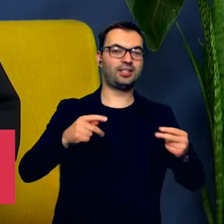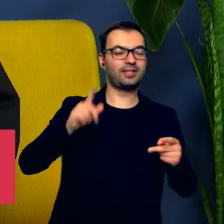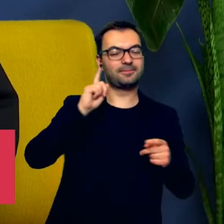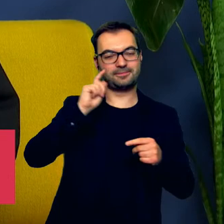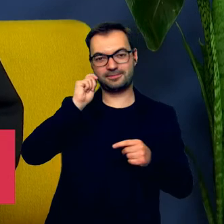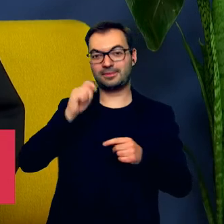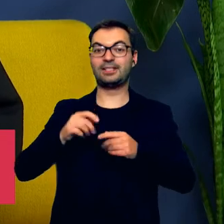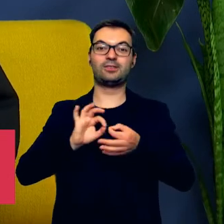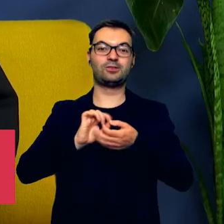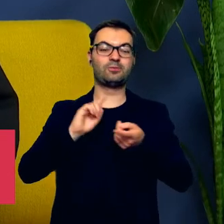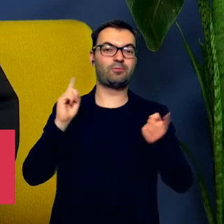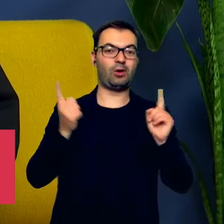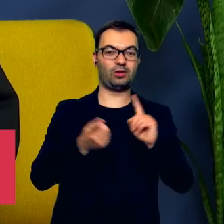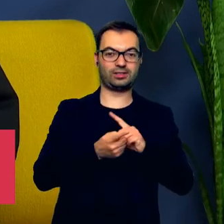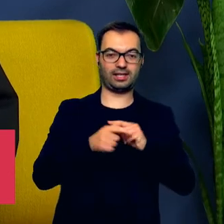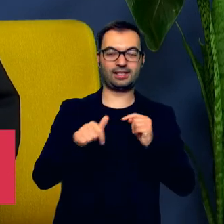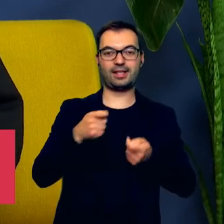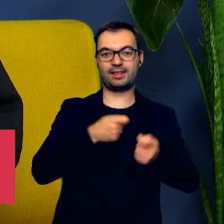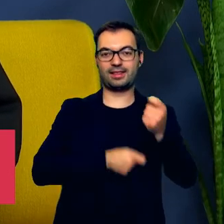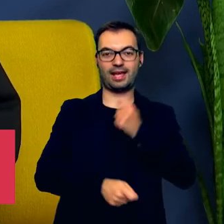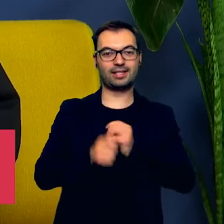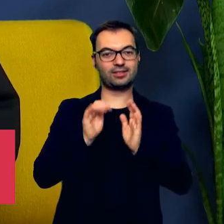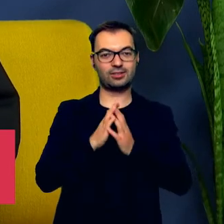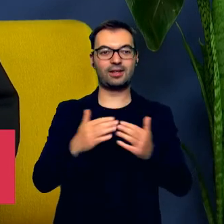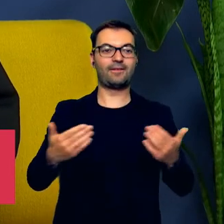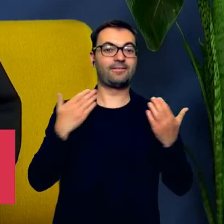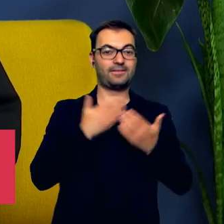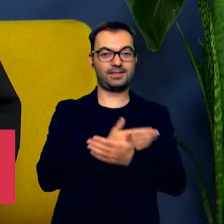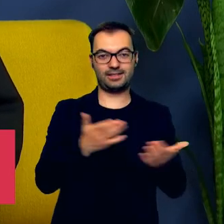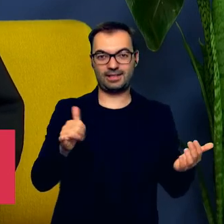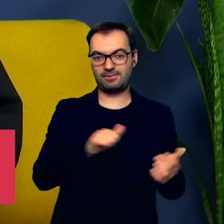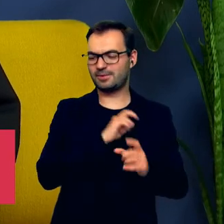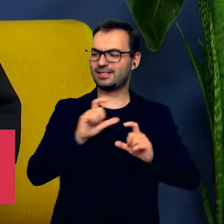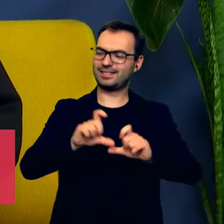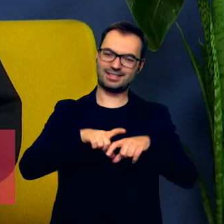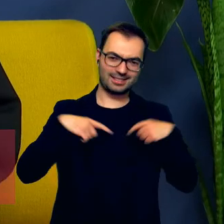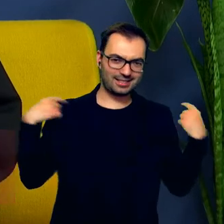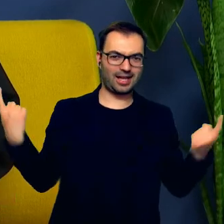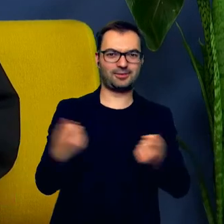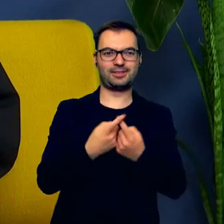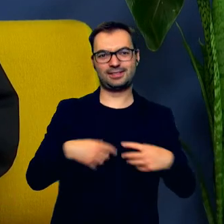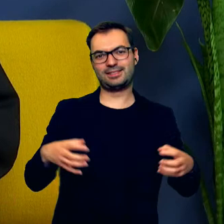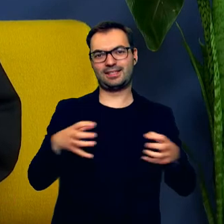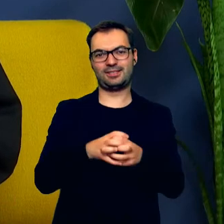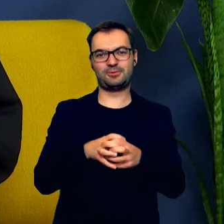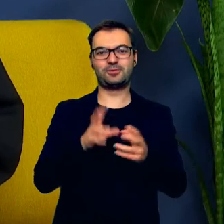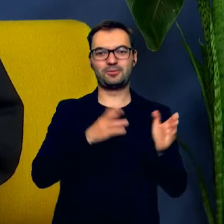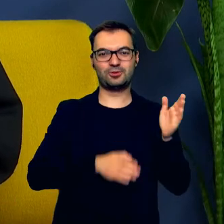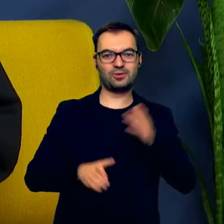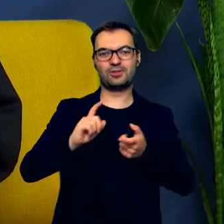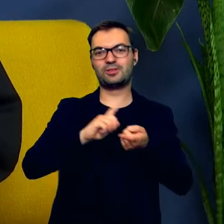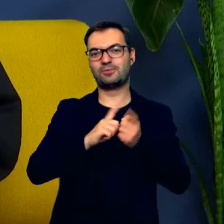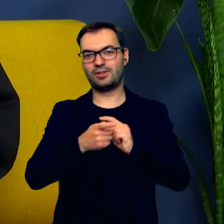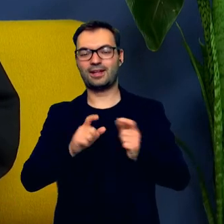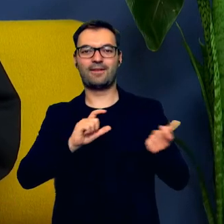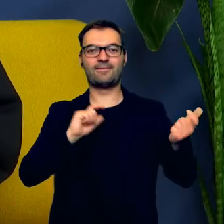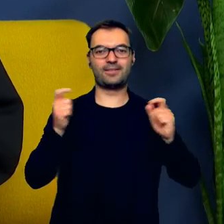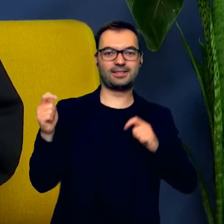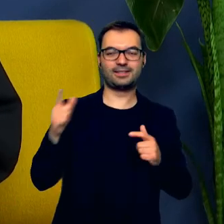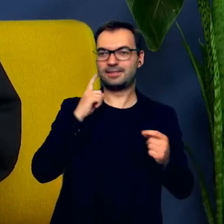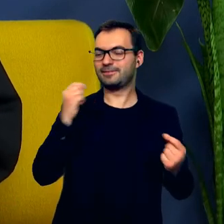dziennikarzami i dziennikarkami spotkania targów książki. Kłaniam się Wam w imieniu całej naszej ekipy, która przygotowuje dla Was to wydarzenie, te wszystkie spotkania,